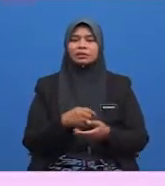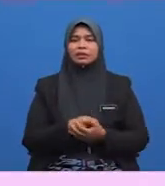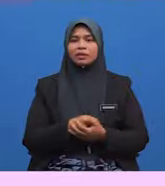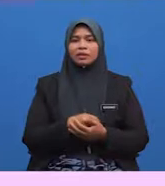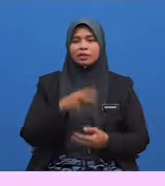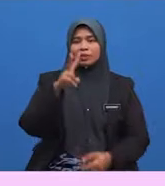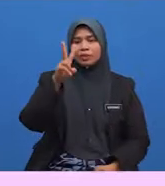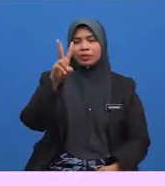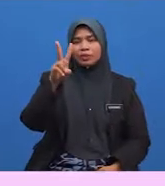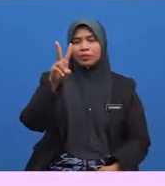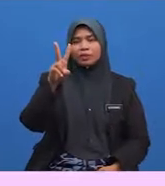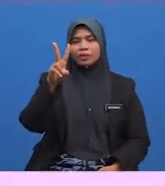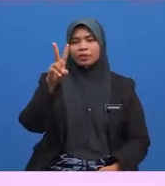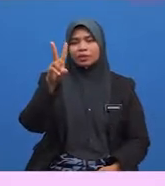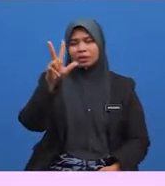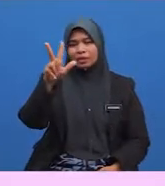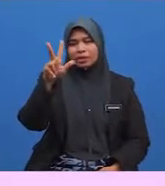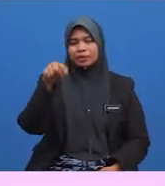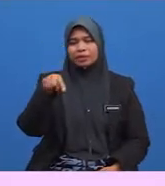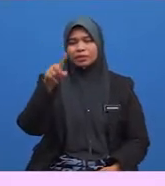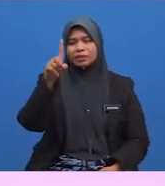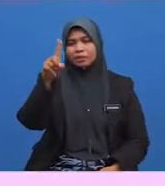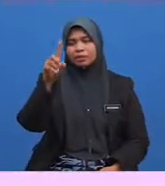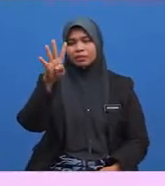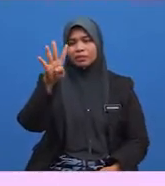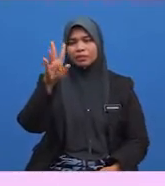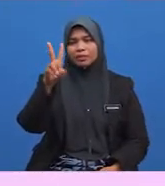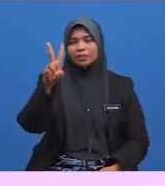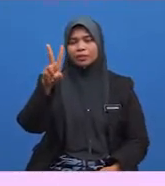2 darab 3.142